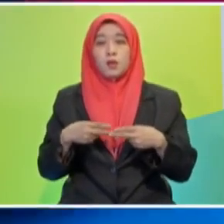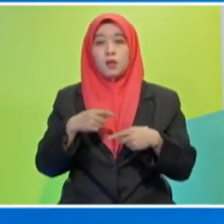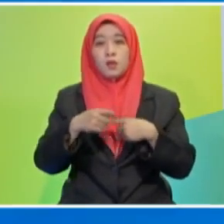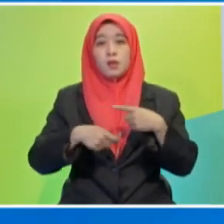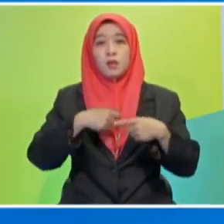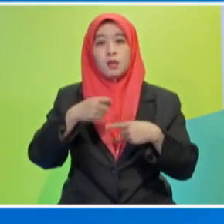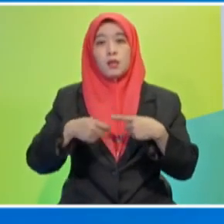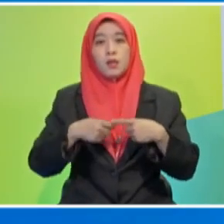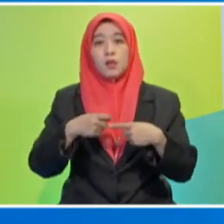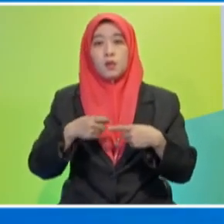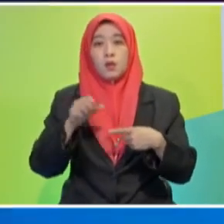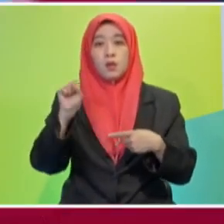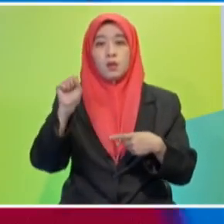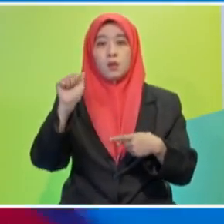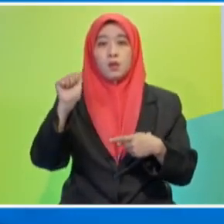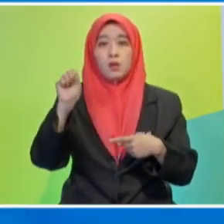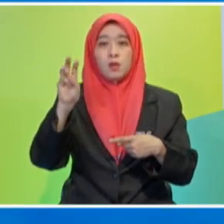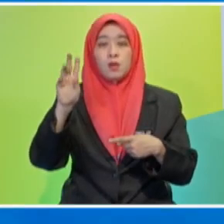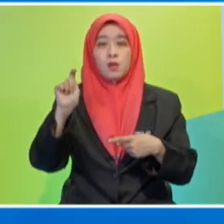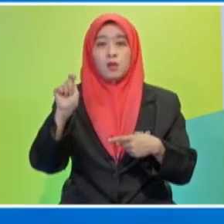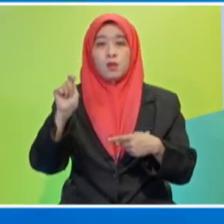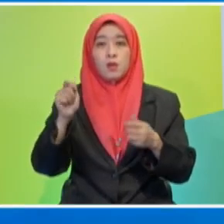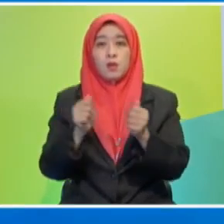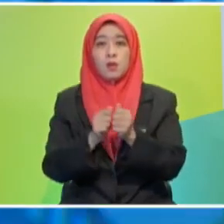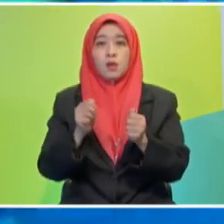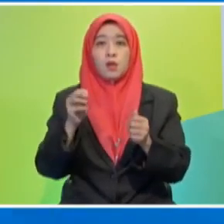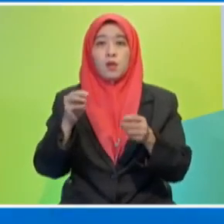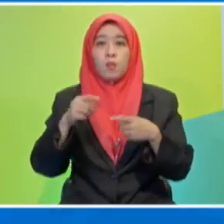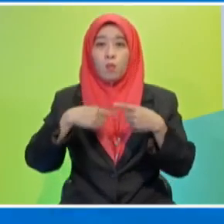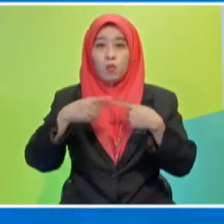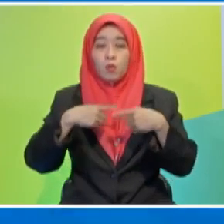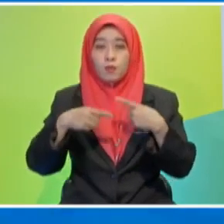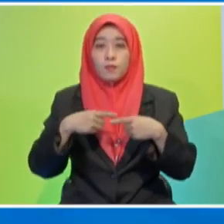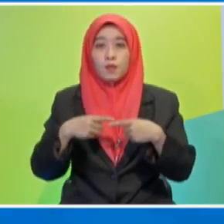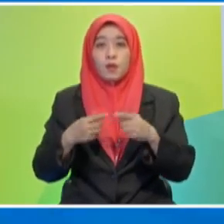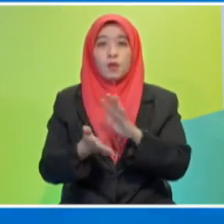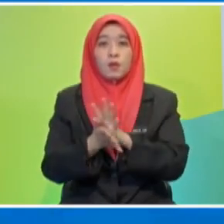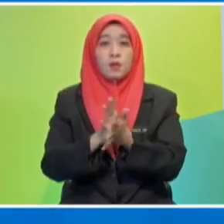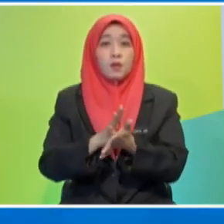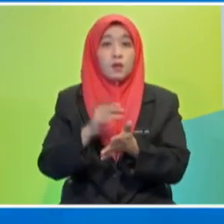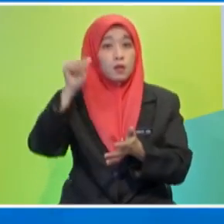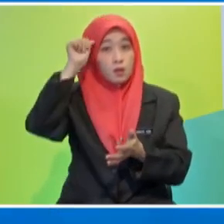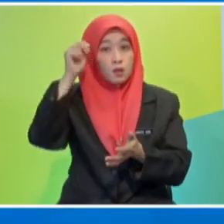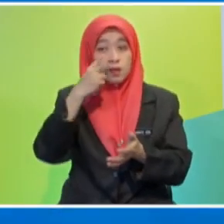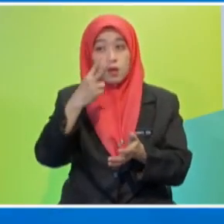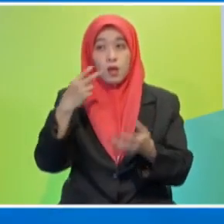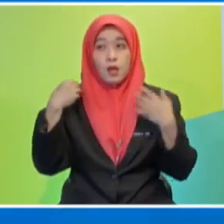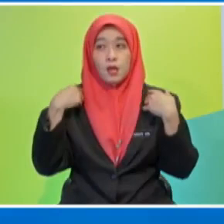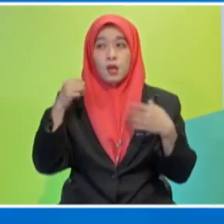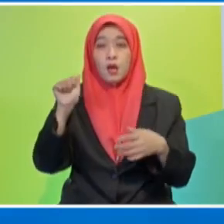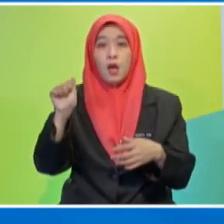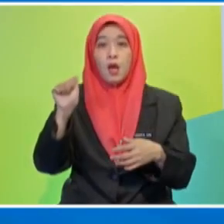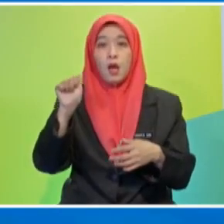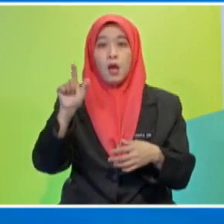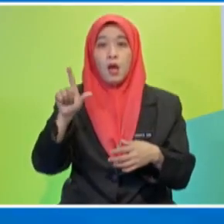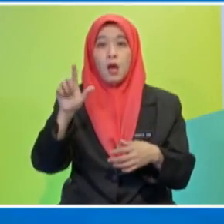motor. Okey, jadi itulah untuk fungsi takal. Jadi kalau Aiman tengok takal ni dia ada alur rim lah kat tengah tu. Okey,